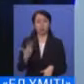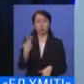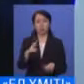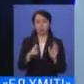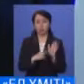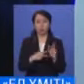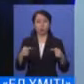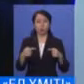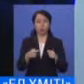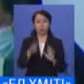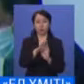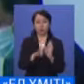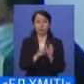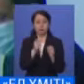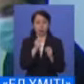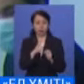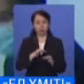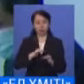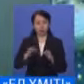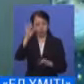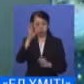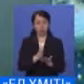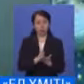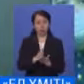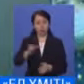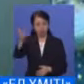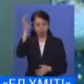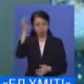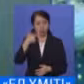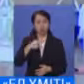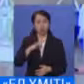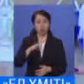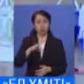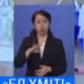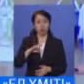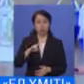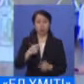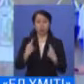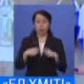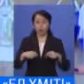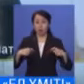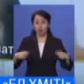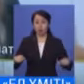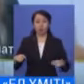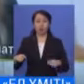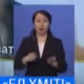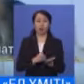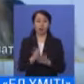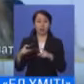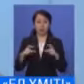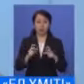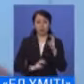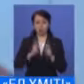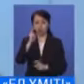конкретных задач в 11 отраслях государственной политики образование геологоразведка торговлей логистика промышленность